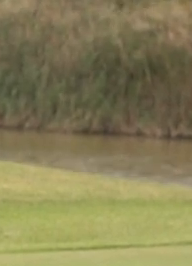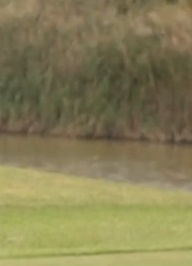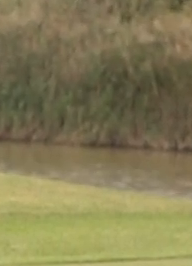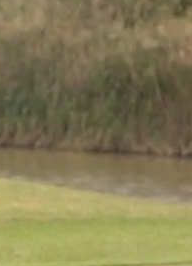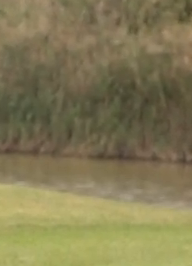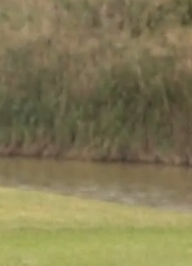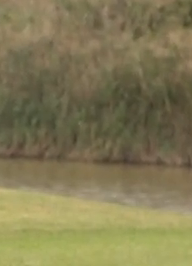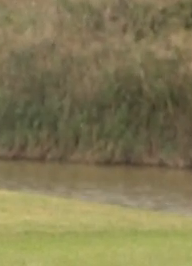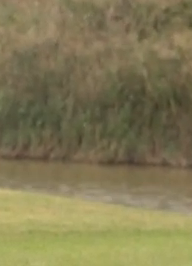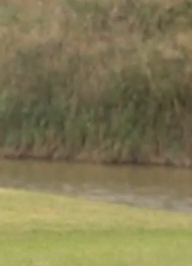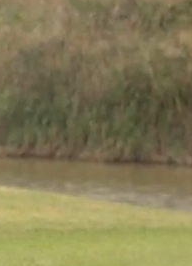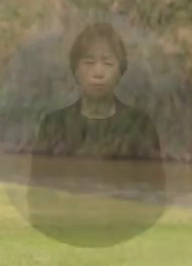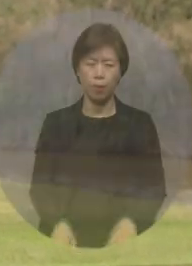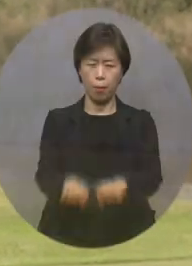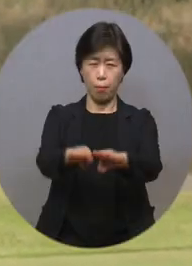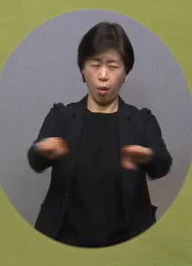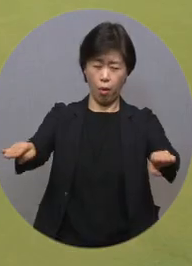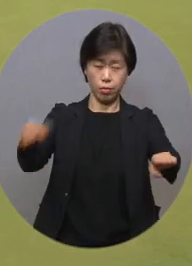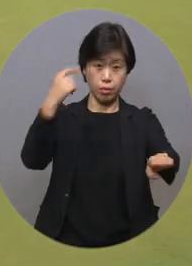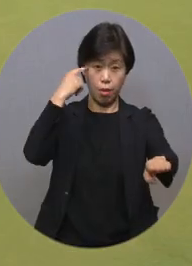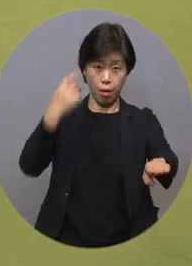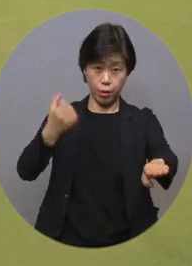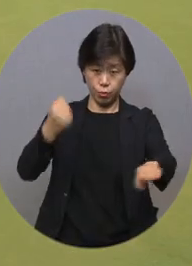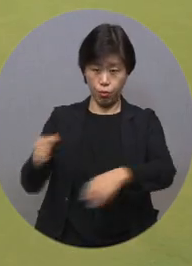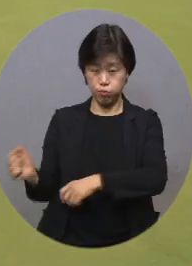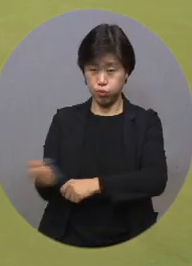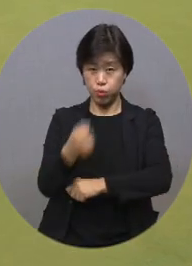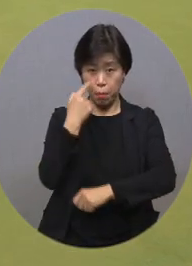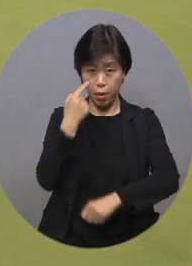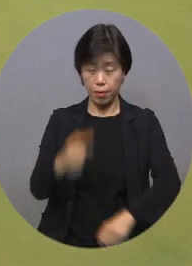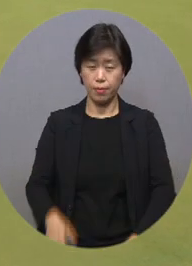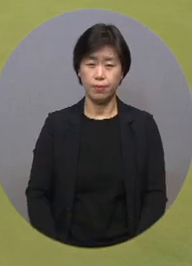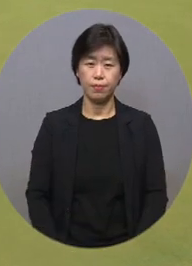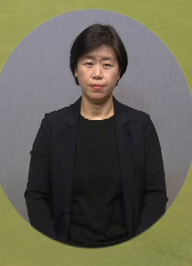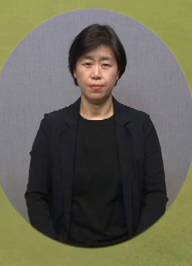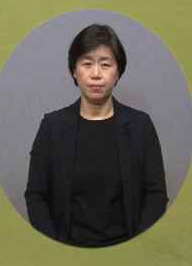그냥 평지로 보면 될 것 같아. 어, 평지.